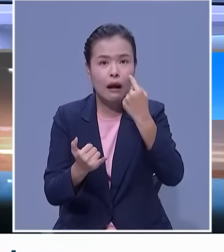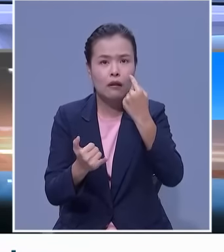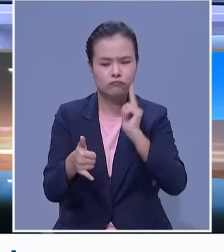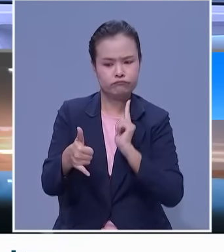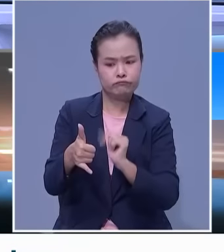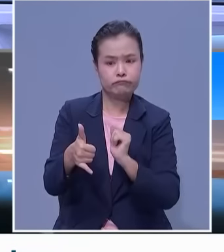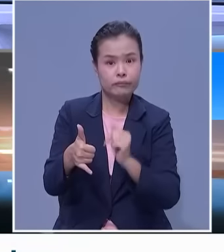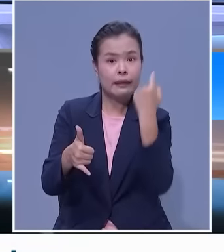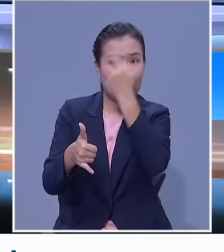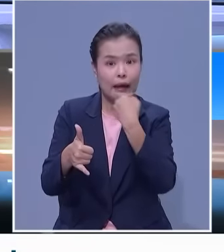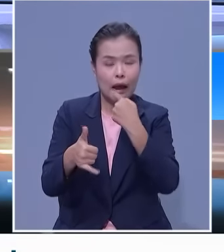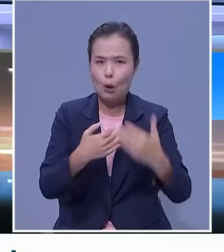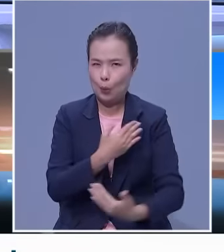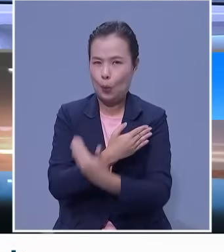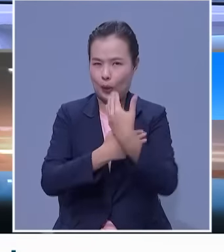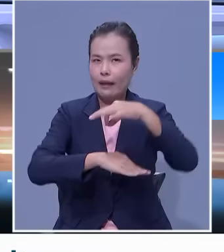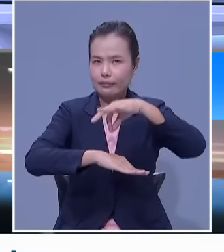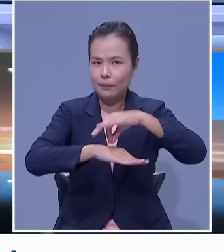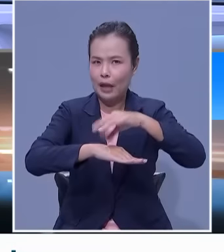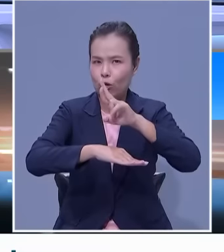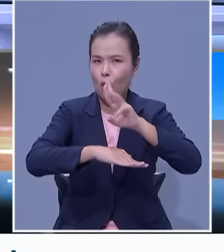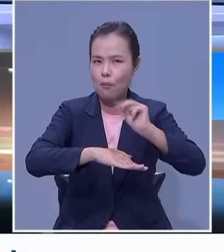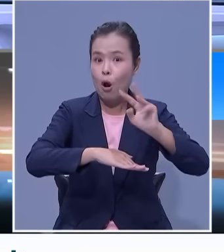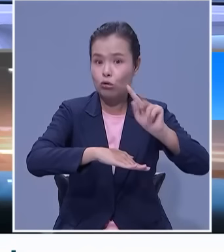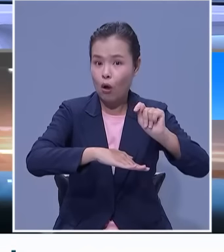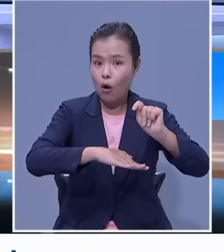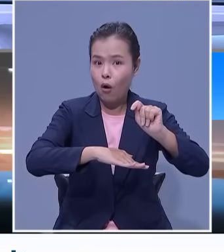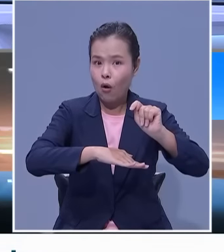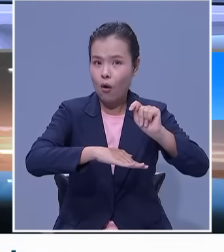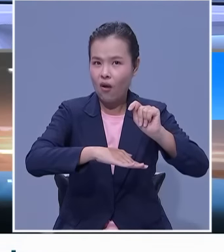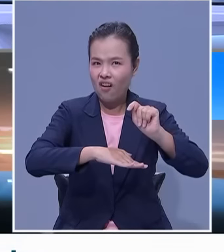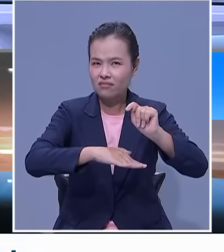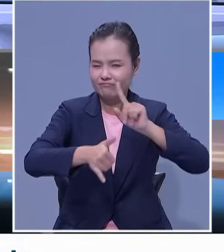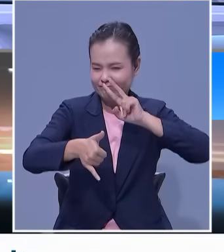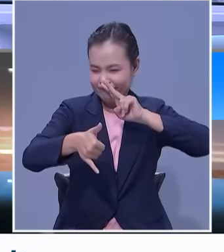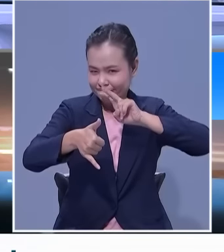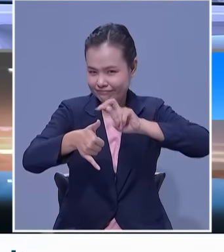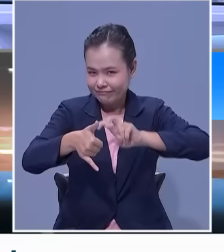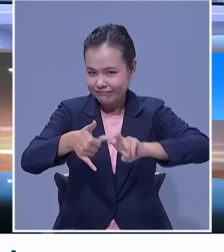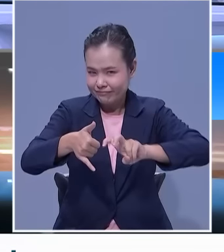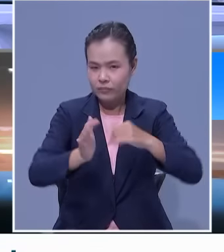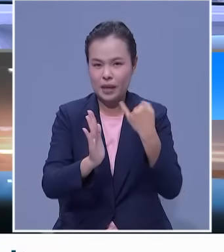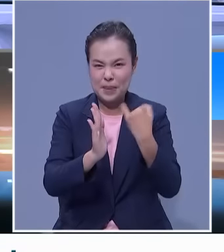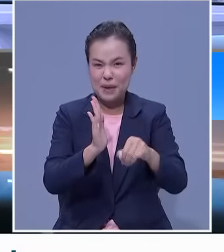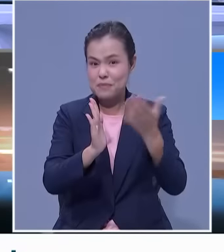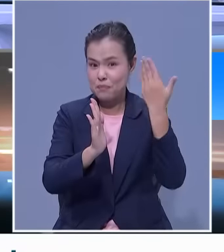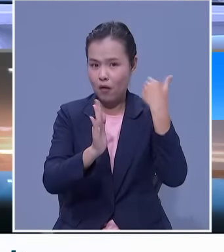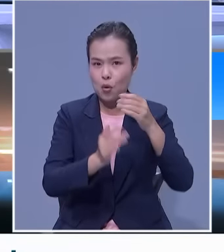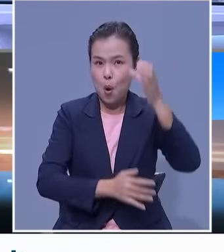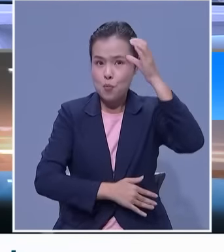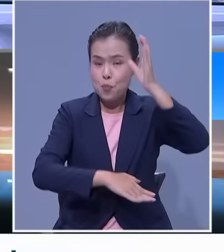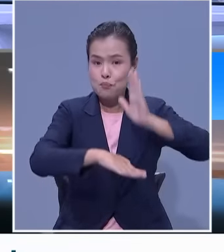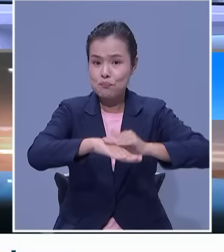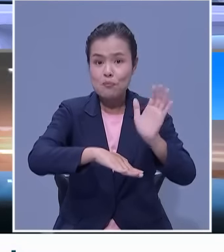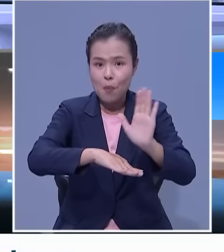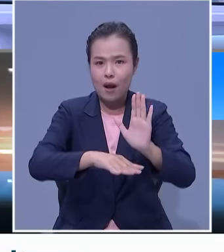เด่นขึ้นมาใครมีโอกาสนั่งเป็นรัฐมนตรีเดี๋ยวจะโดนเปิดแผลหลายคนบอกเตรียมแล้วนะคือไม่ต้องดูความรู้ความสามารถ